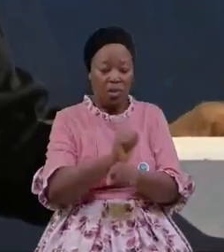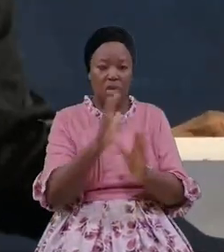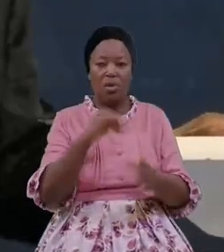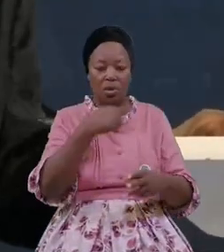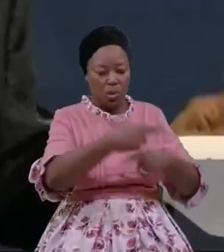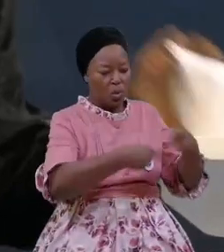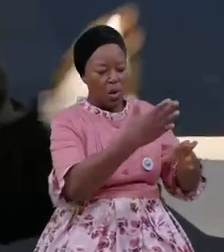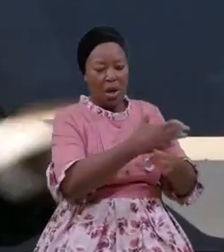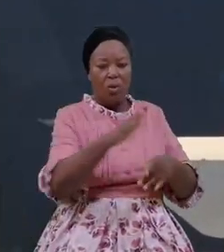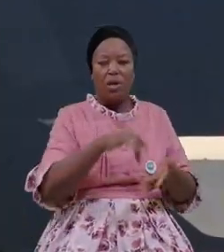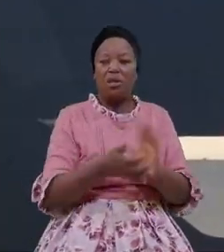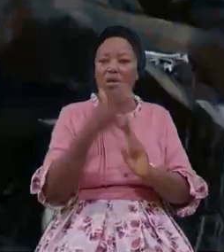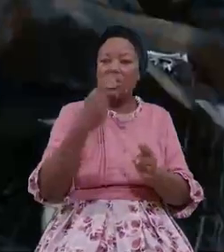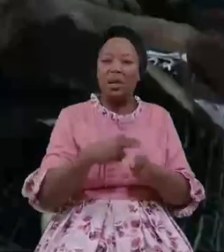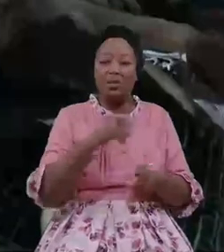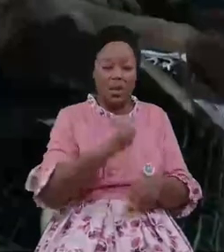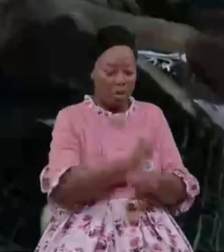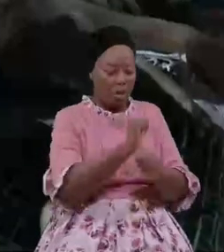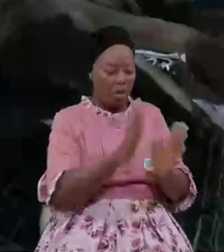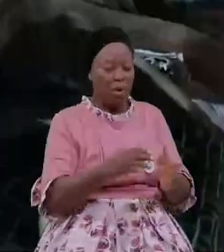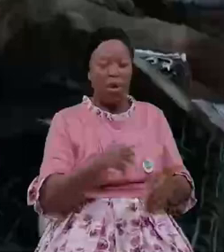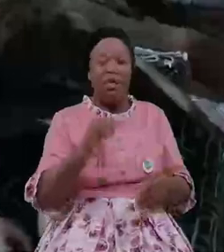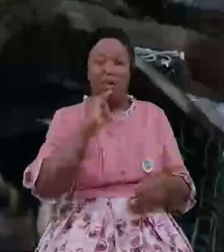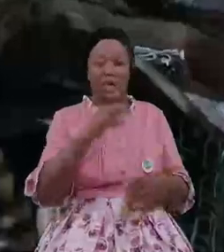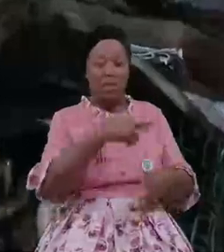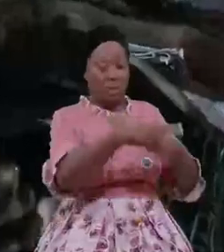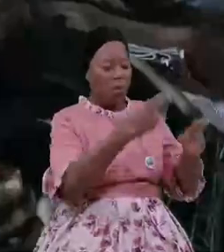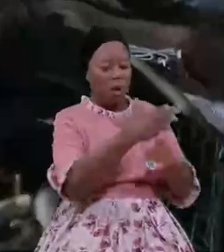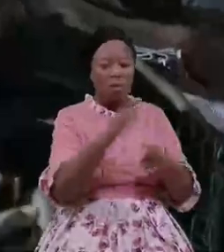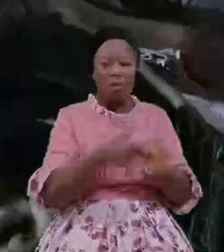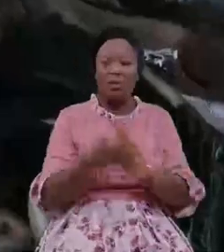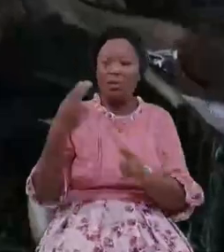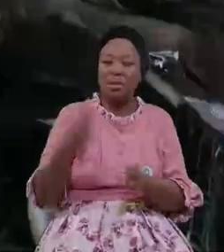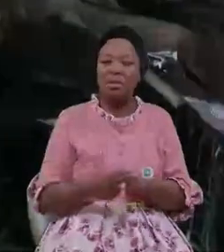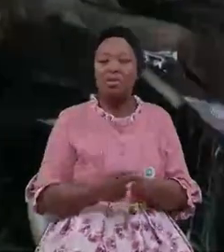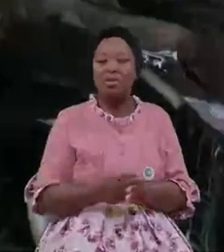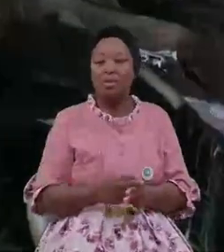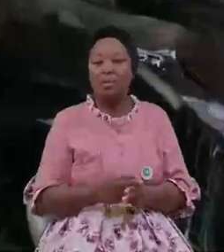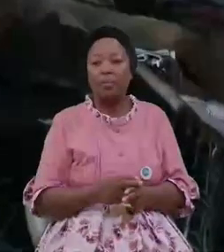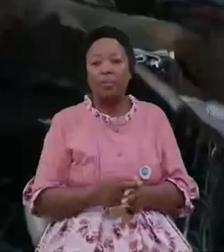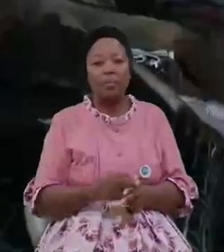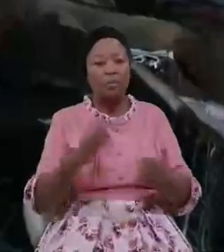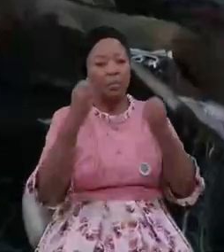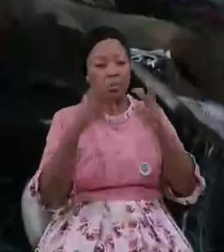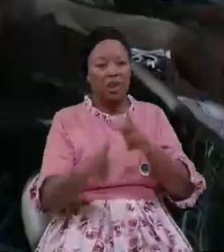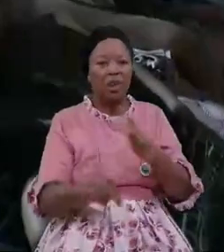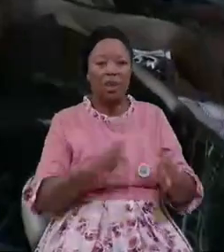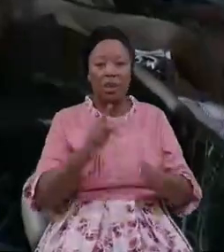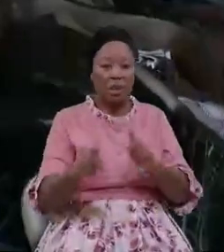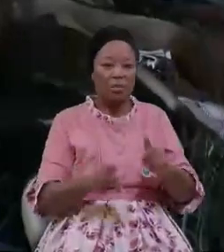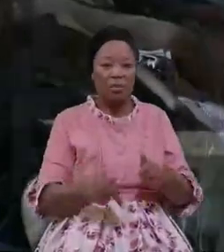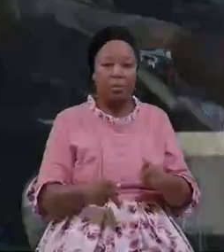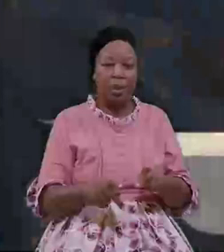sépulcre et la pierre est ôée je dis la pierre est Ôé beaucoup de